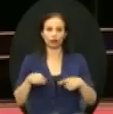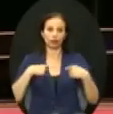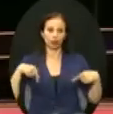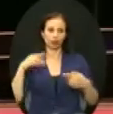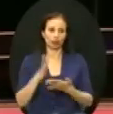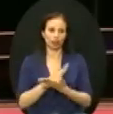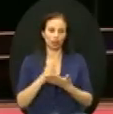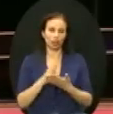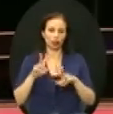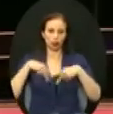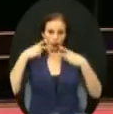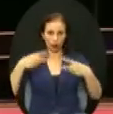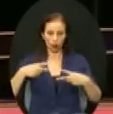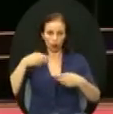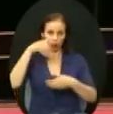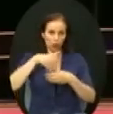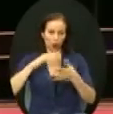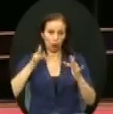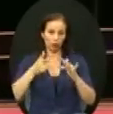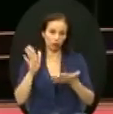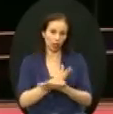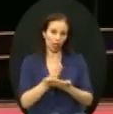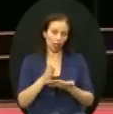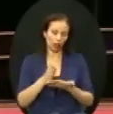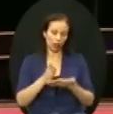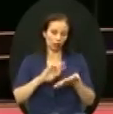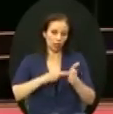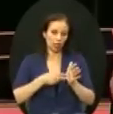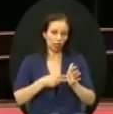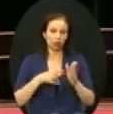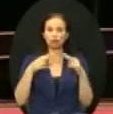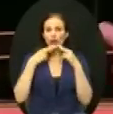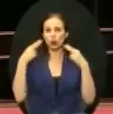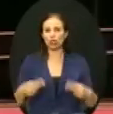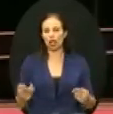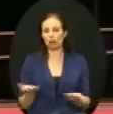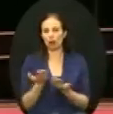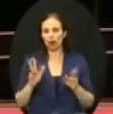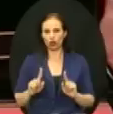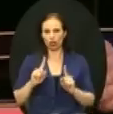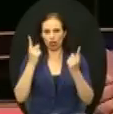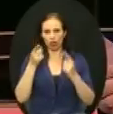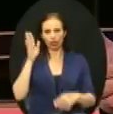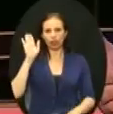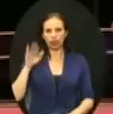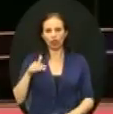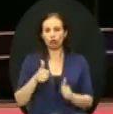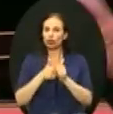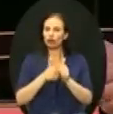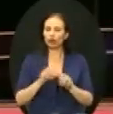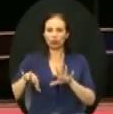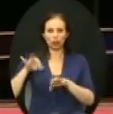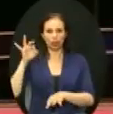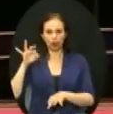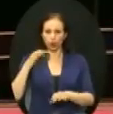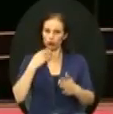להיות באופוזיציה כהחלטה, כהחלטה אסטרטגית, כתוצאה ממה שקרה גם בעקבות הבחירות, גם